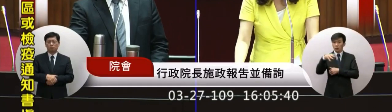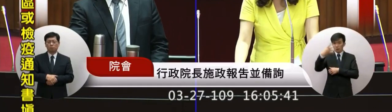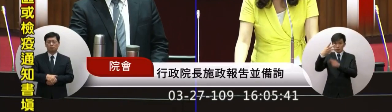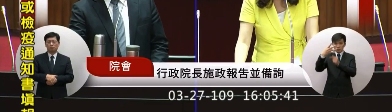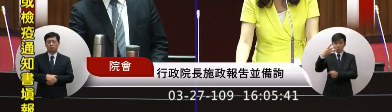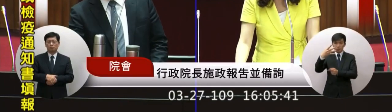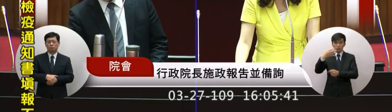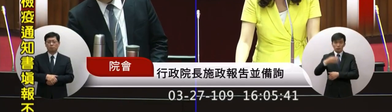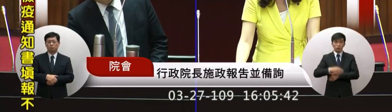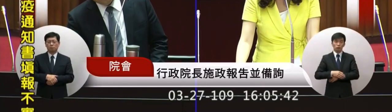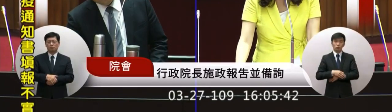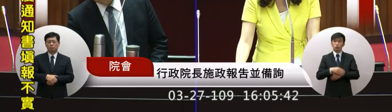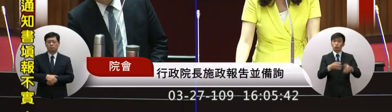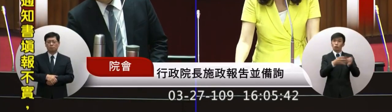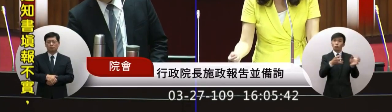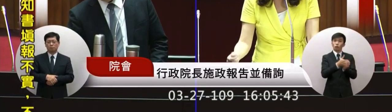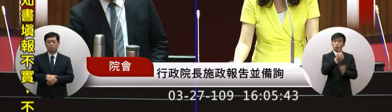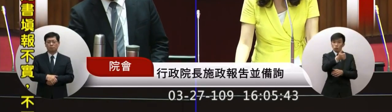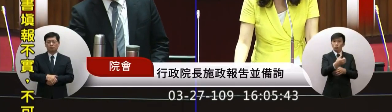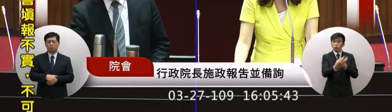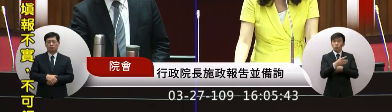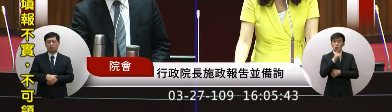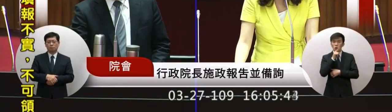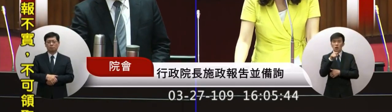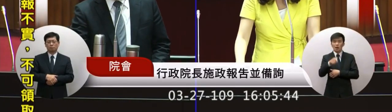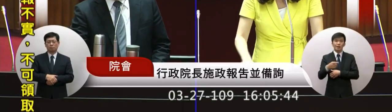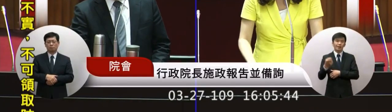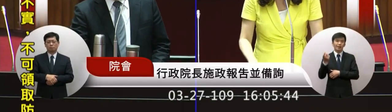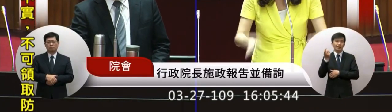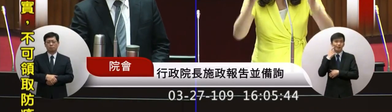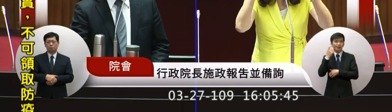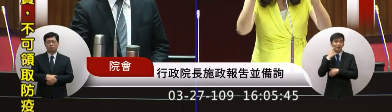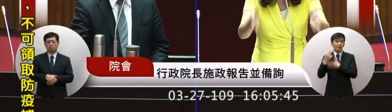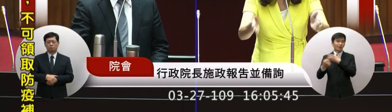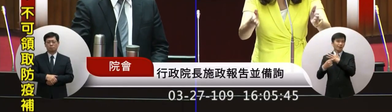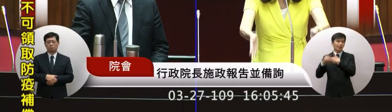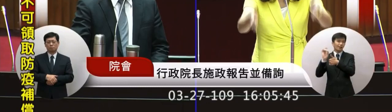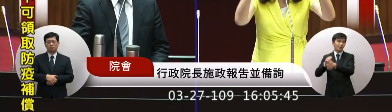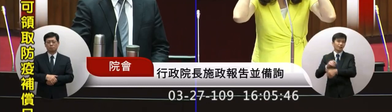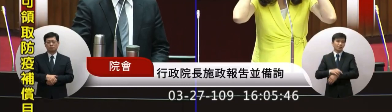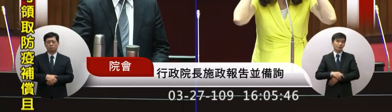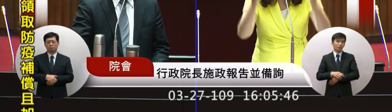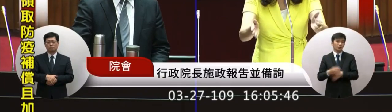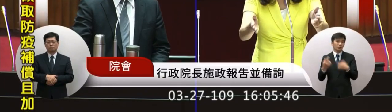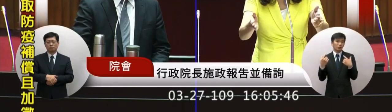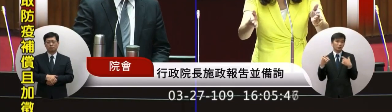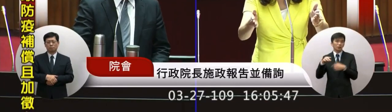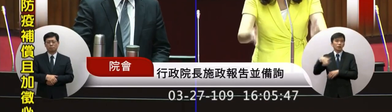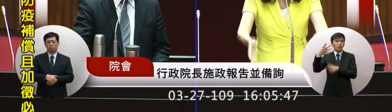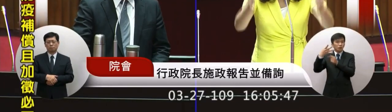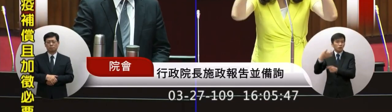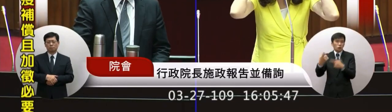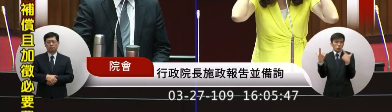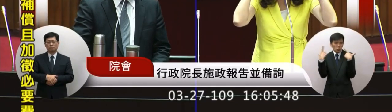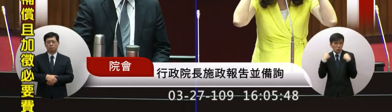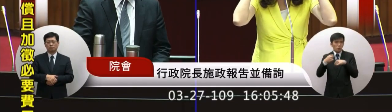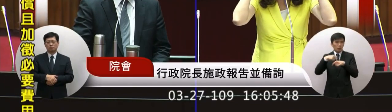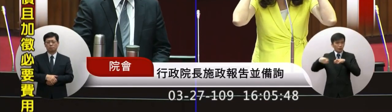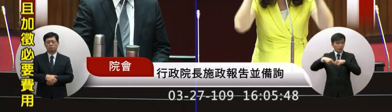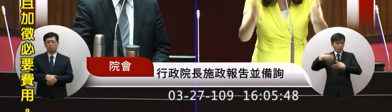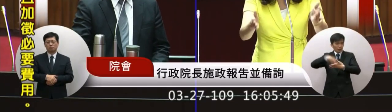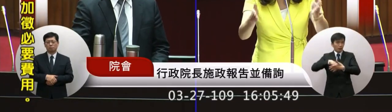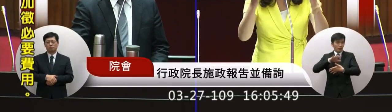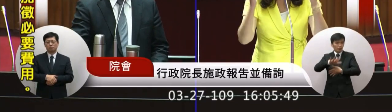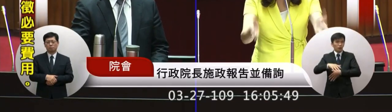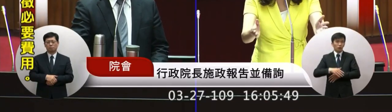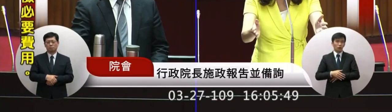因为刚刚部长就讲，你这是吼，这些骗外行人嘛。你这个本来400亿就在我们既定的预算里头，他本来今年